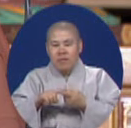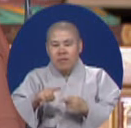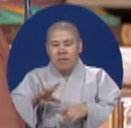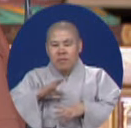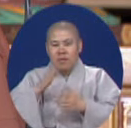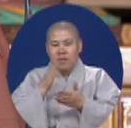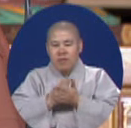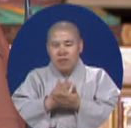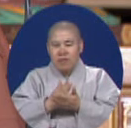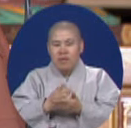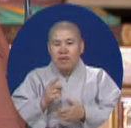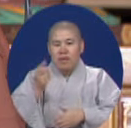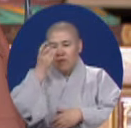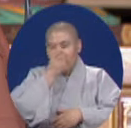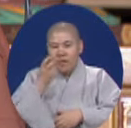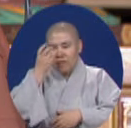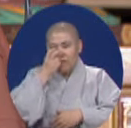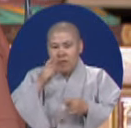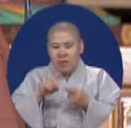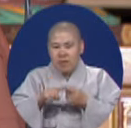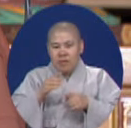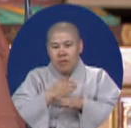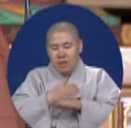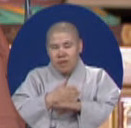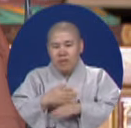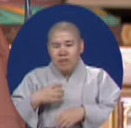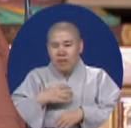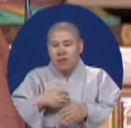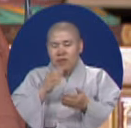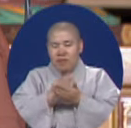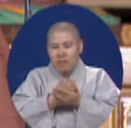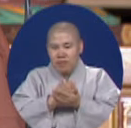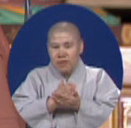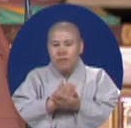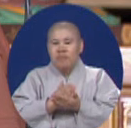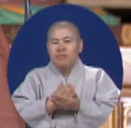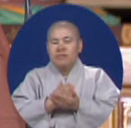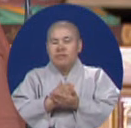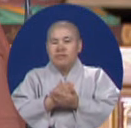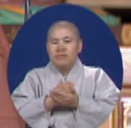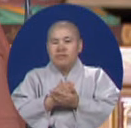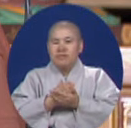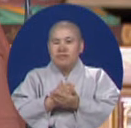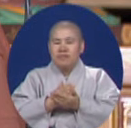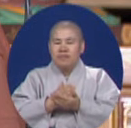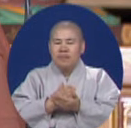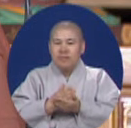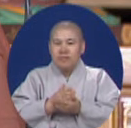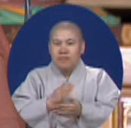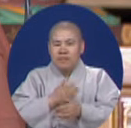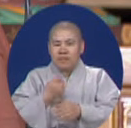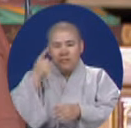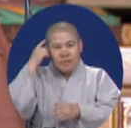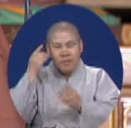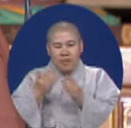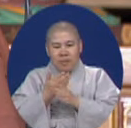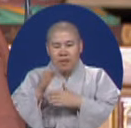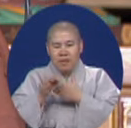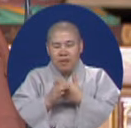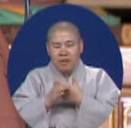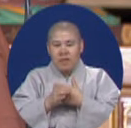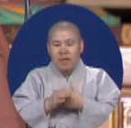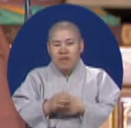것이 더딜까를 염려하라. 염기하면 즉각하라. 망상이 일어나거든 곧